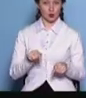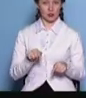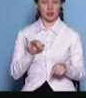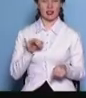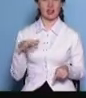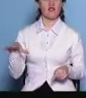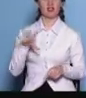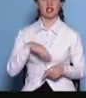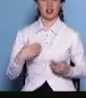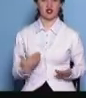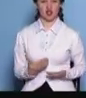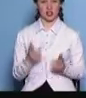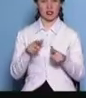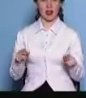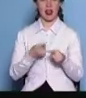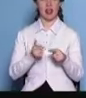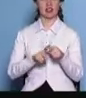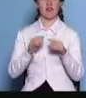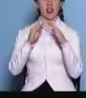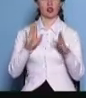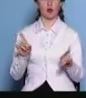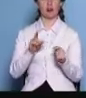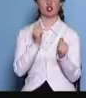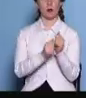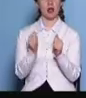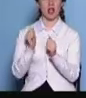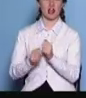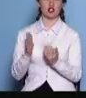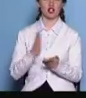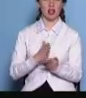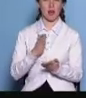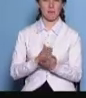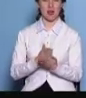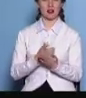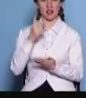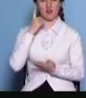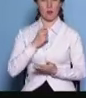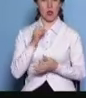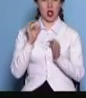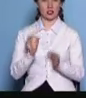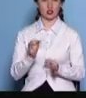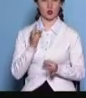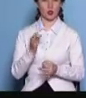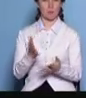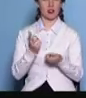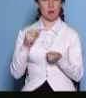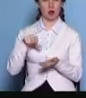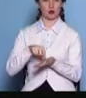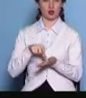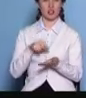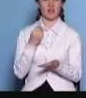всех жителей этого дома, чтобы каждый имел достоверную информацию и принимал участие в